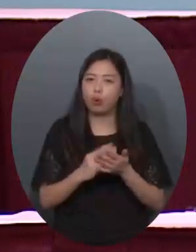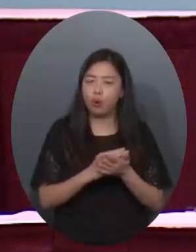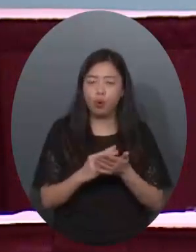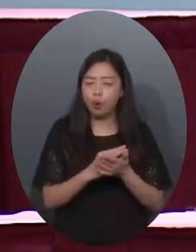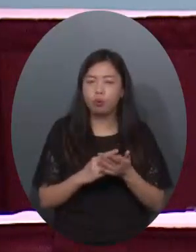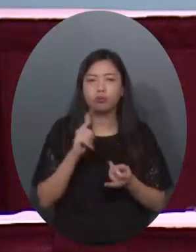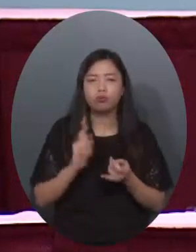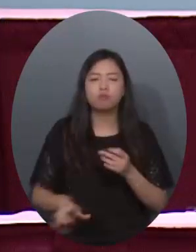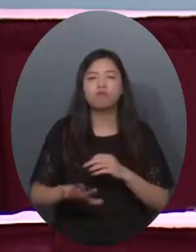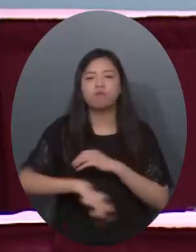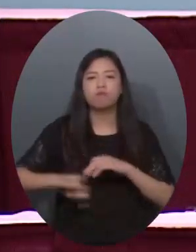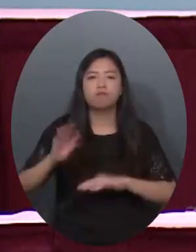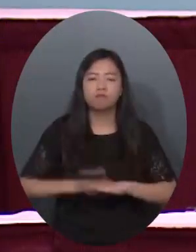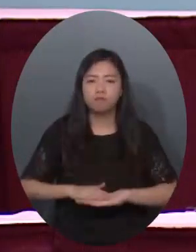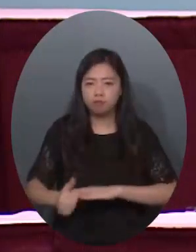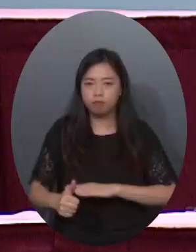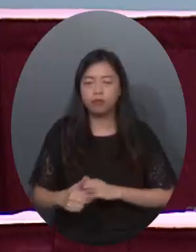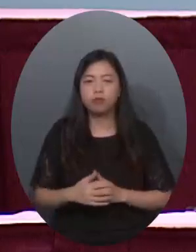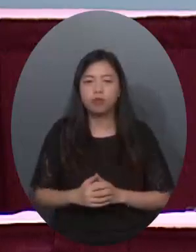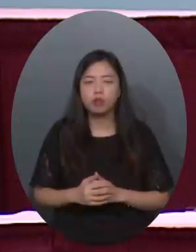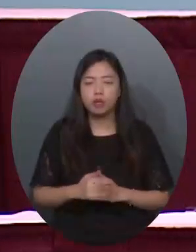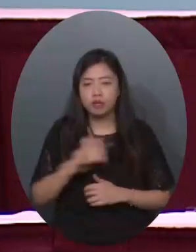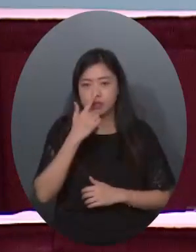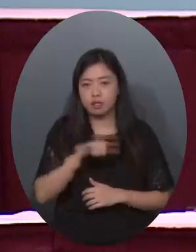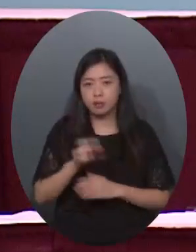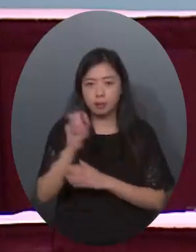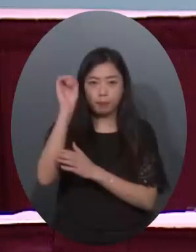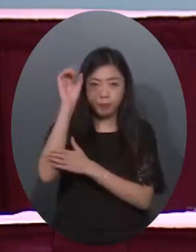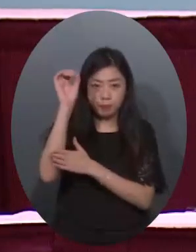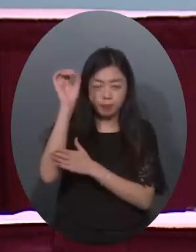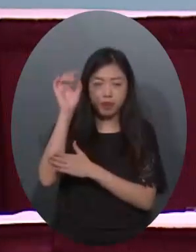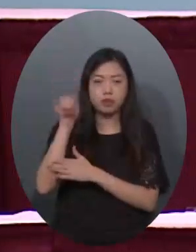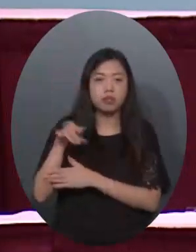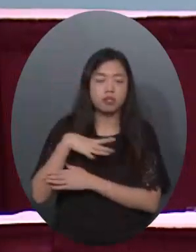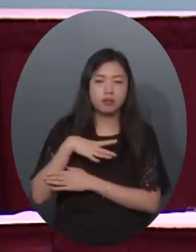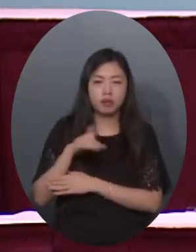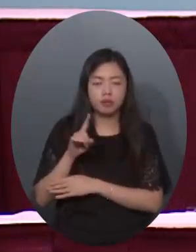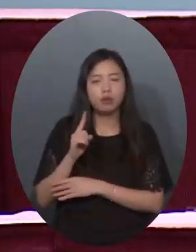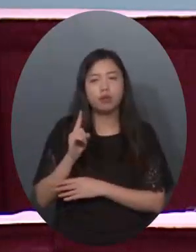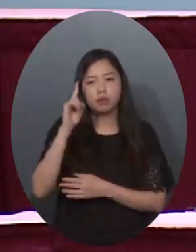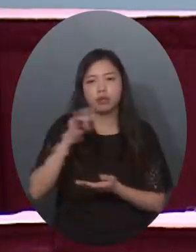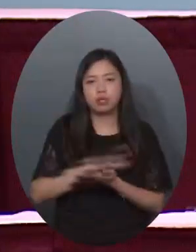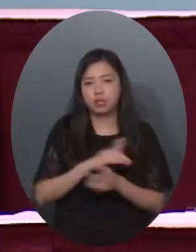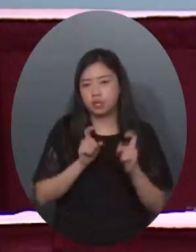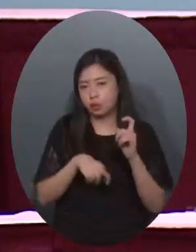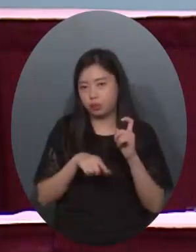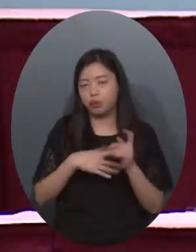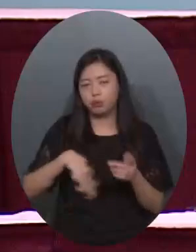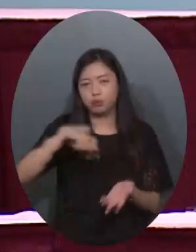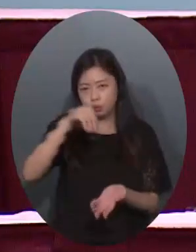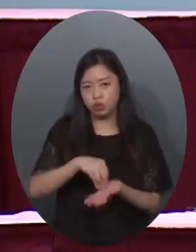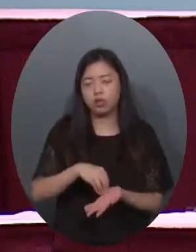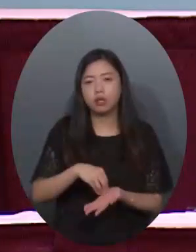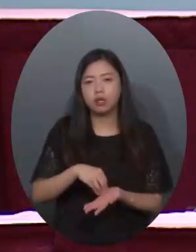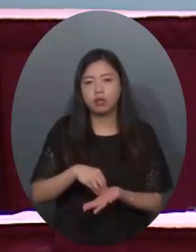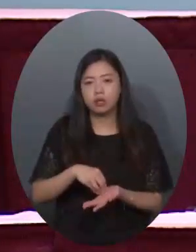果。至於新信號系統方面，我們在去年9月決定延遲啟